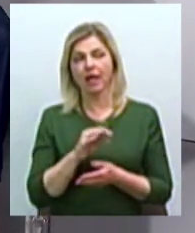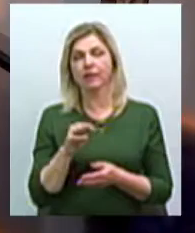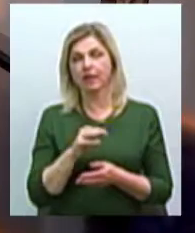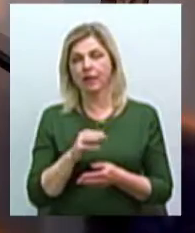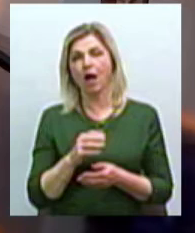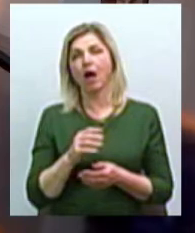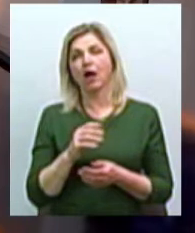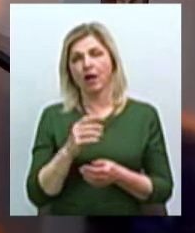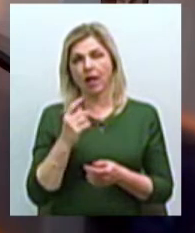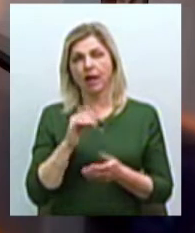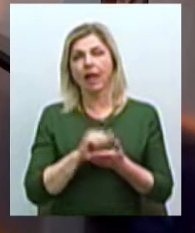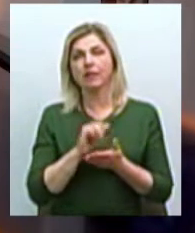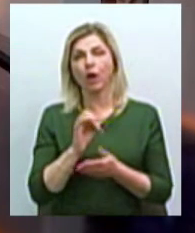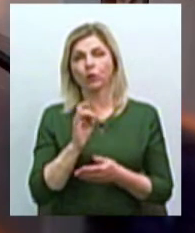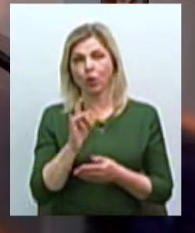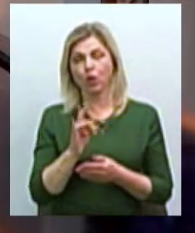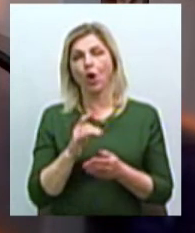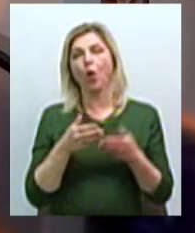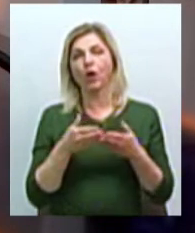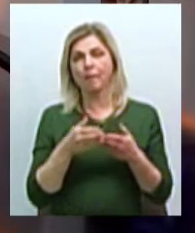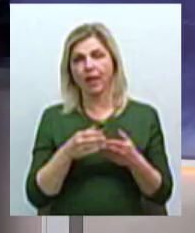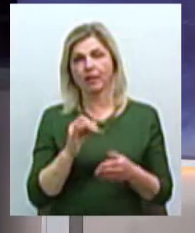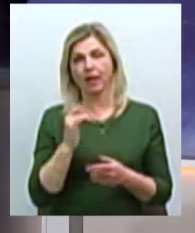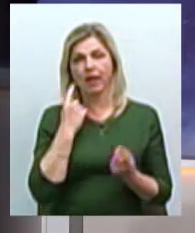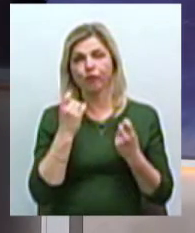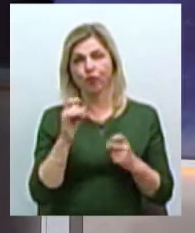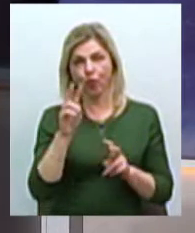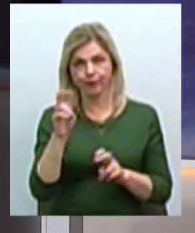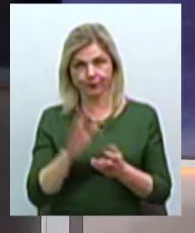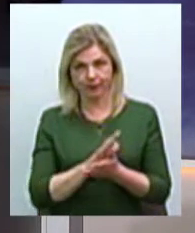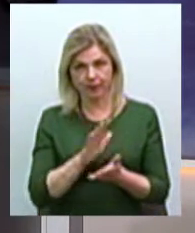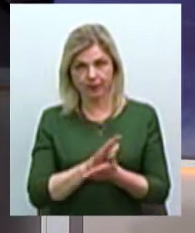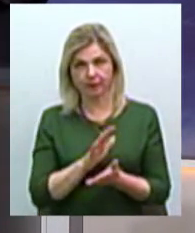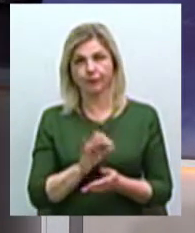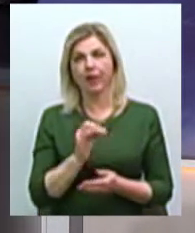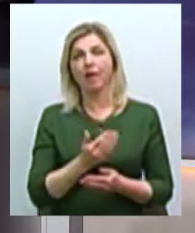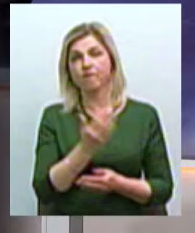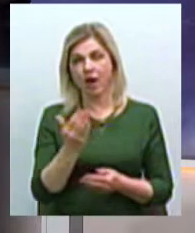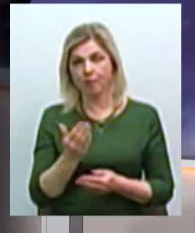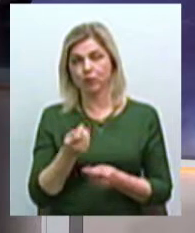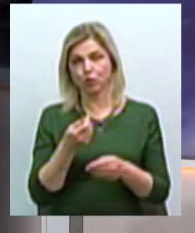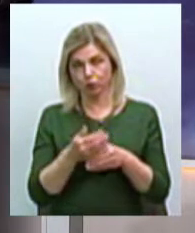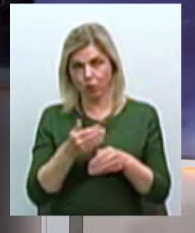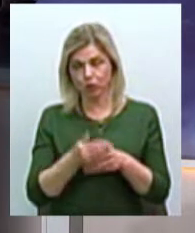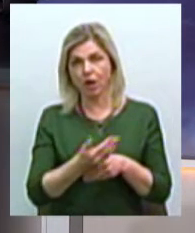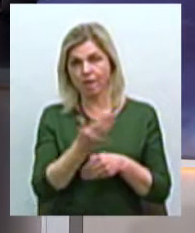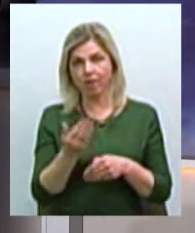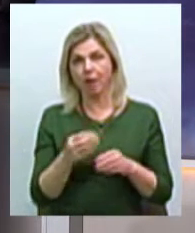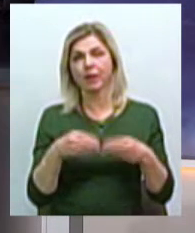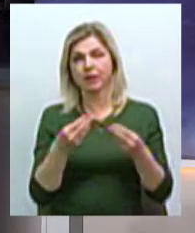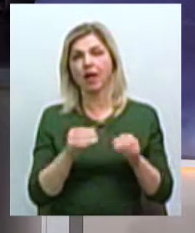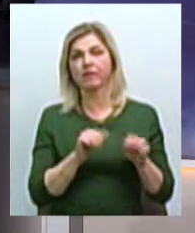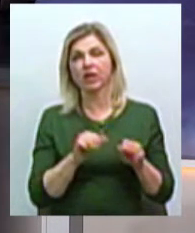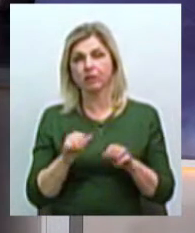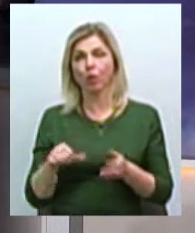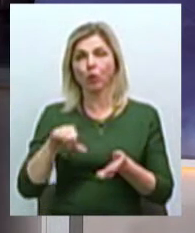«Корабєлов.Інфо». Вітаю. Трохи згодом ми зможемо і вам, глядачі, шановні, дати змогу долучитися до